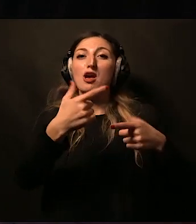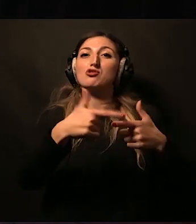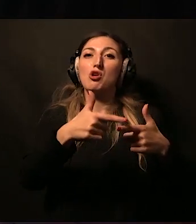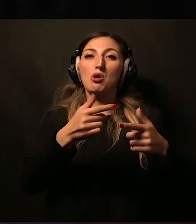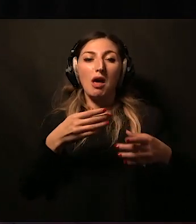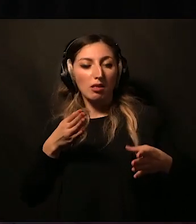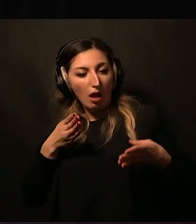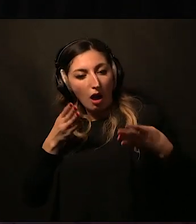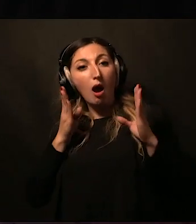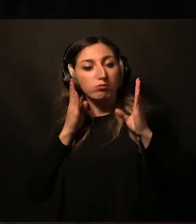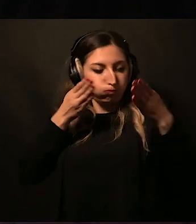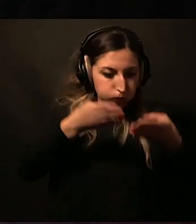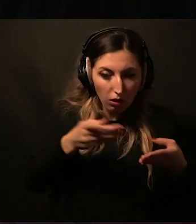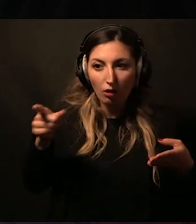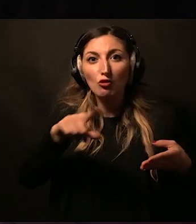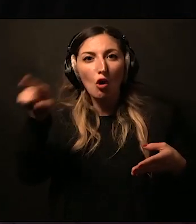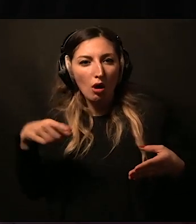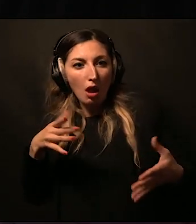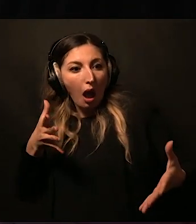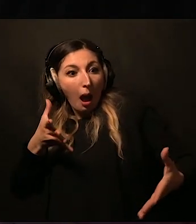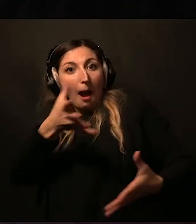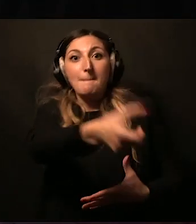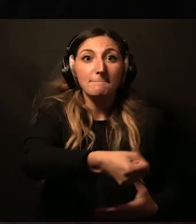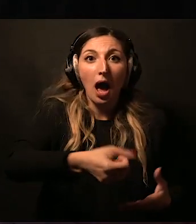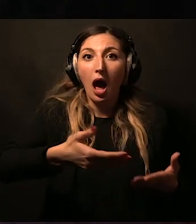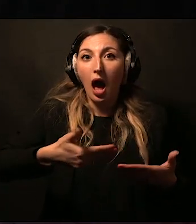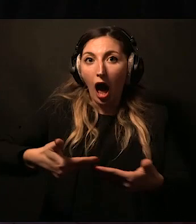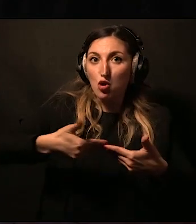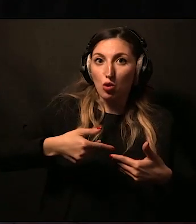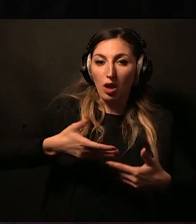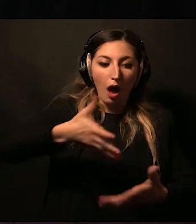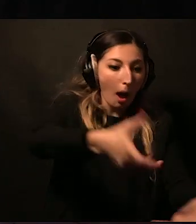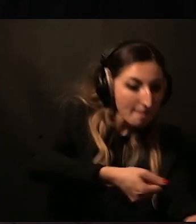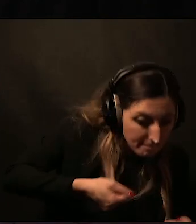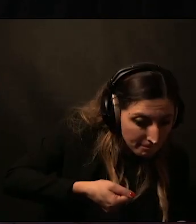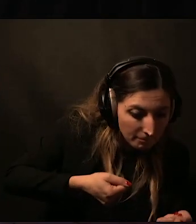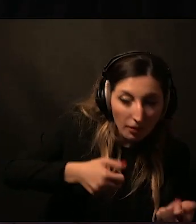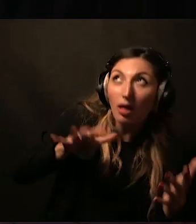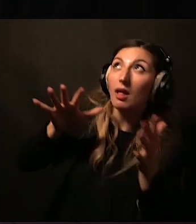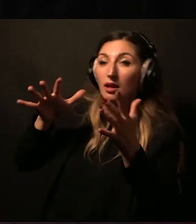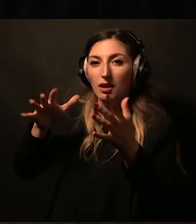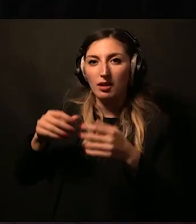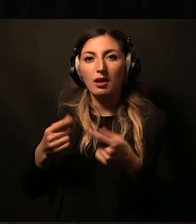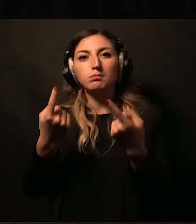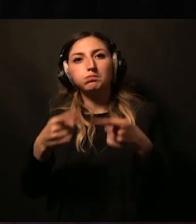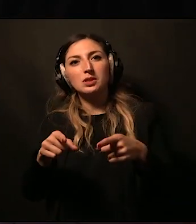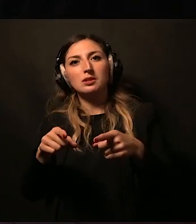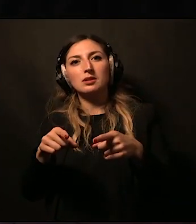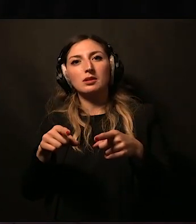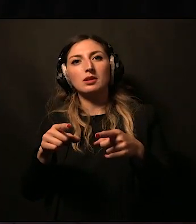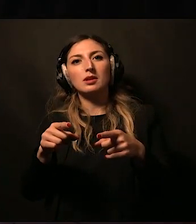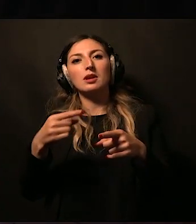affogare E riderne perché da quel momento per voi io esisterò e sarò valida